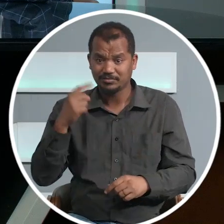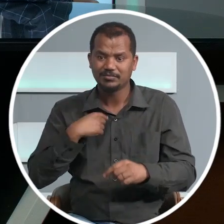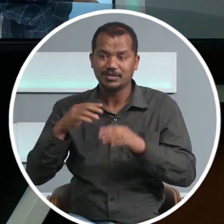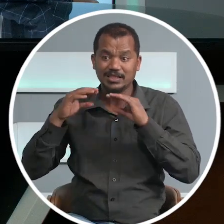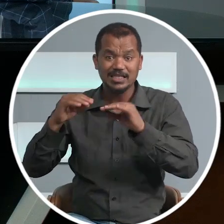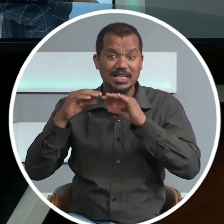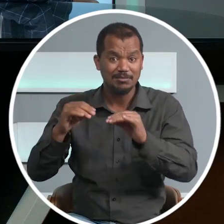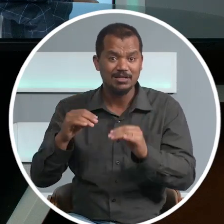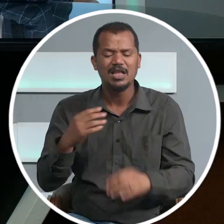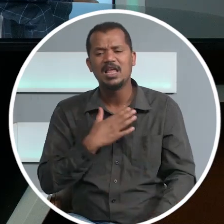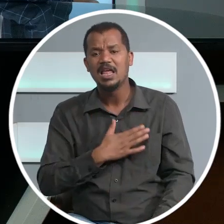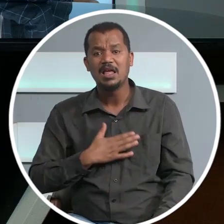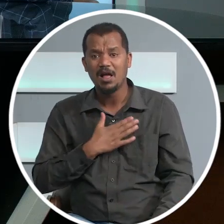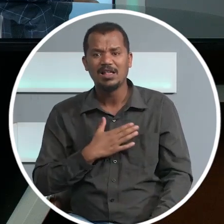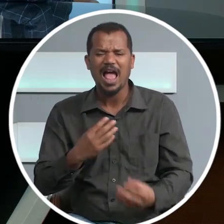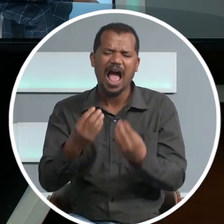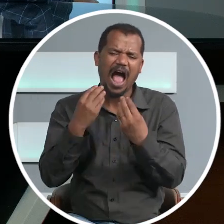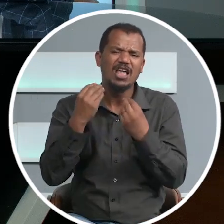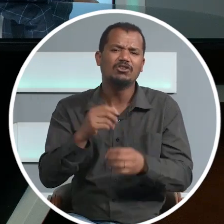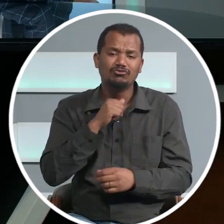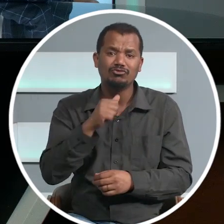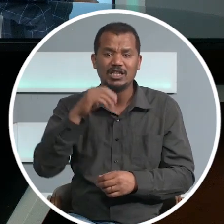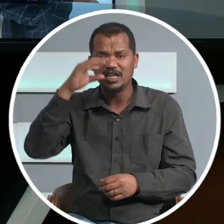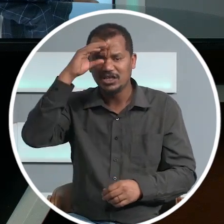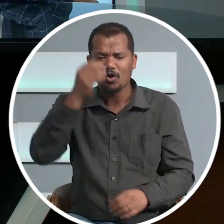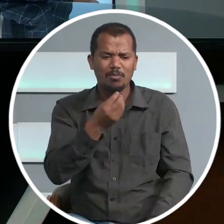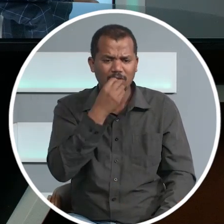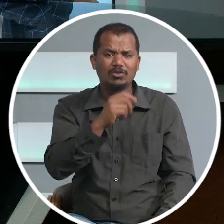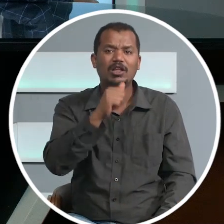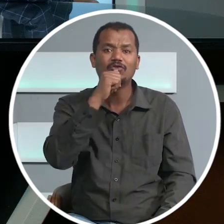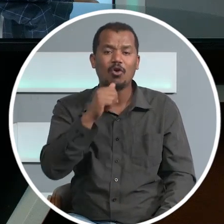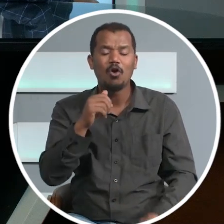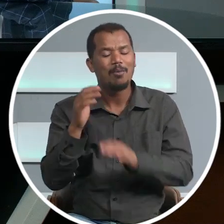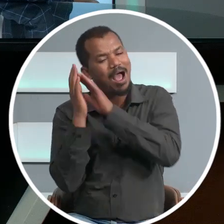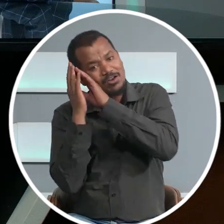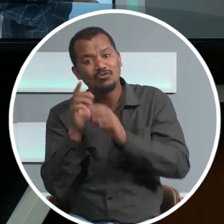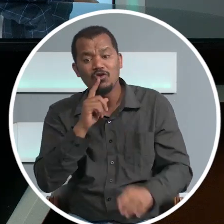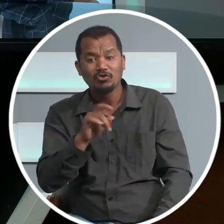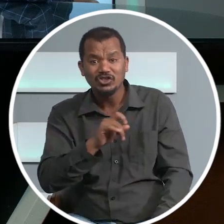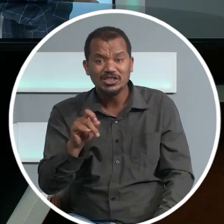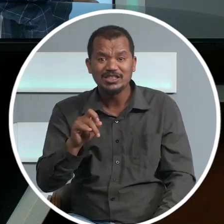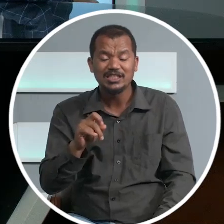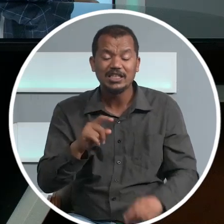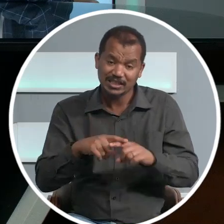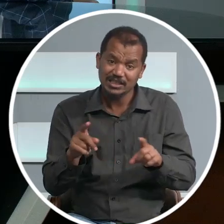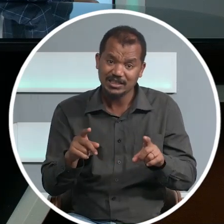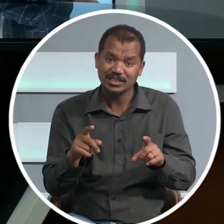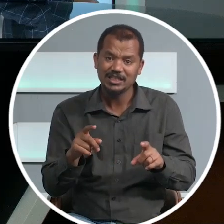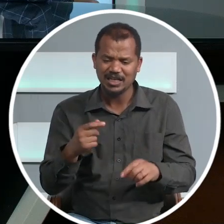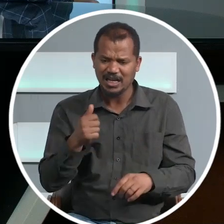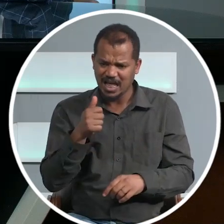አንዳንዴ ስናስረዳቸው ባካቹን አጨቅጭቁንኛ አሁን ሰው በልቶ ጠጥቶ ማደሩን ነው እንጂ ይላሉ።